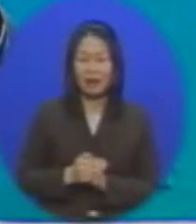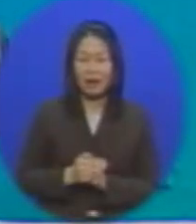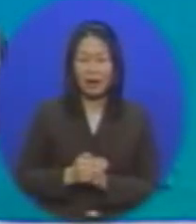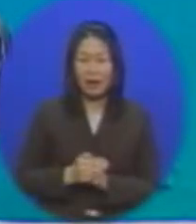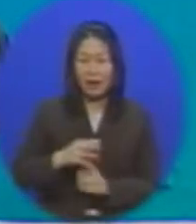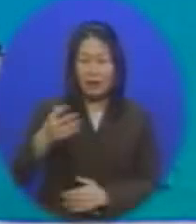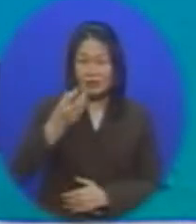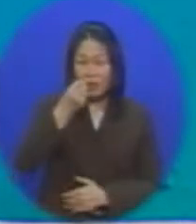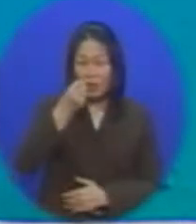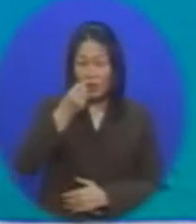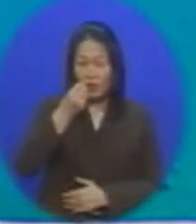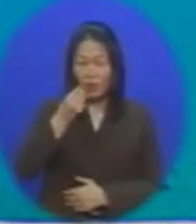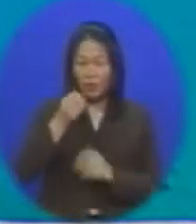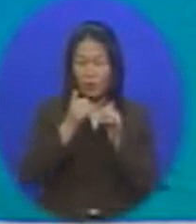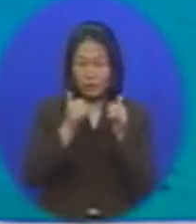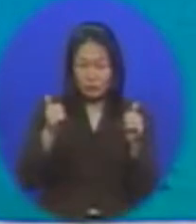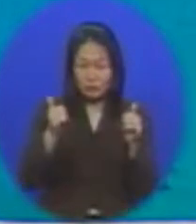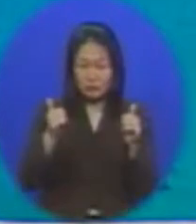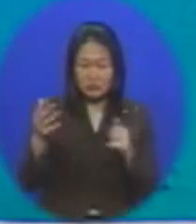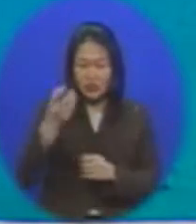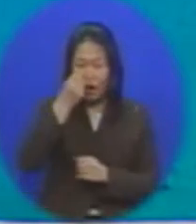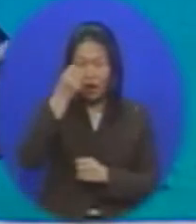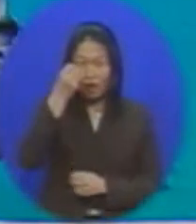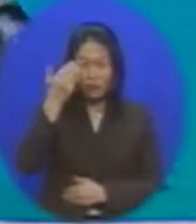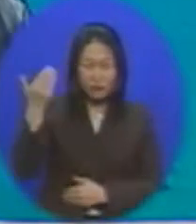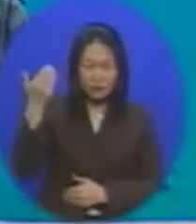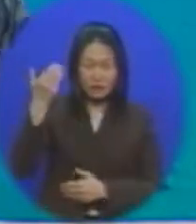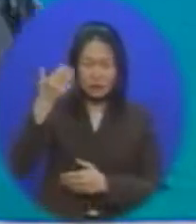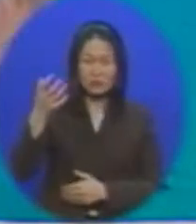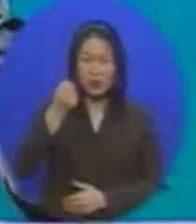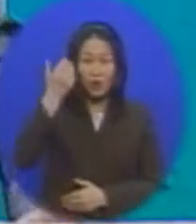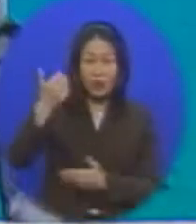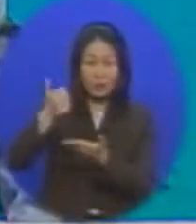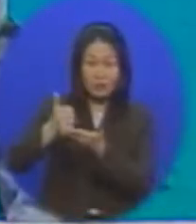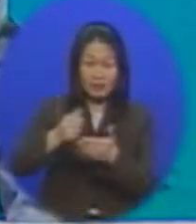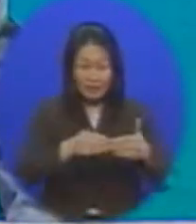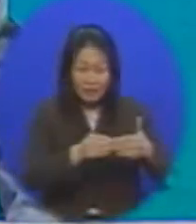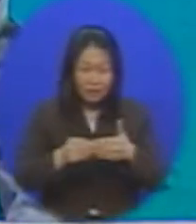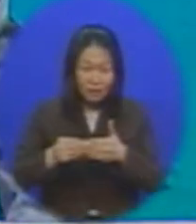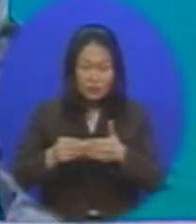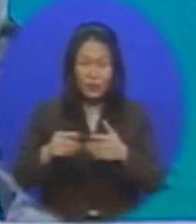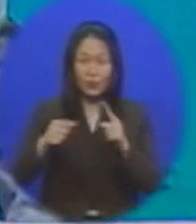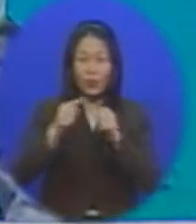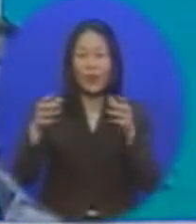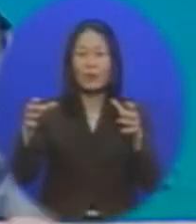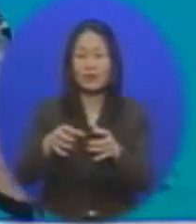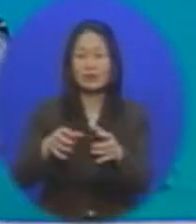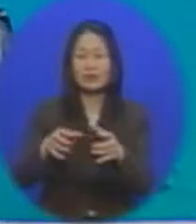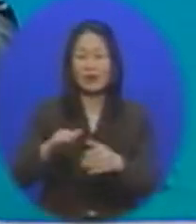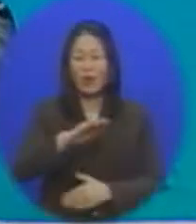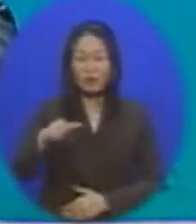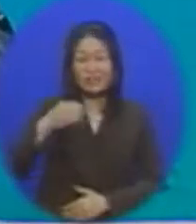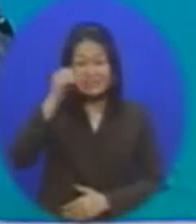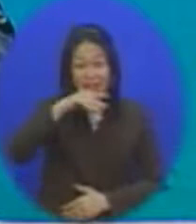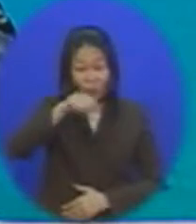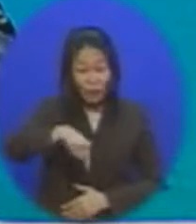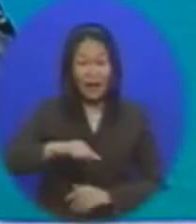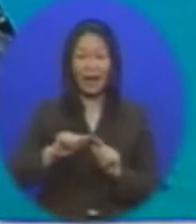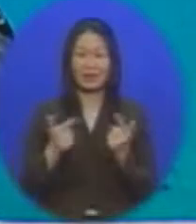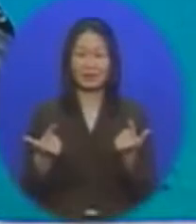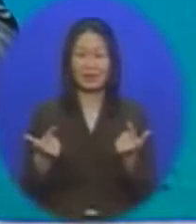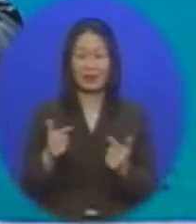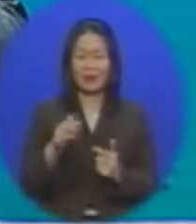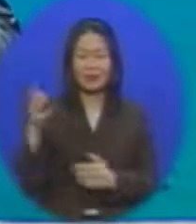성령님이 끌어서 교회로 모인 겁니다 여러분들이 그냥 교회로 온 게 아니에요 성령님께서 여러분의